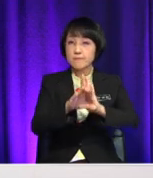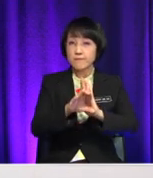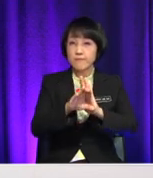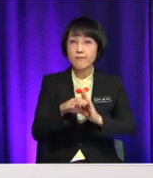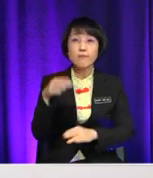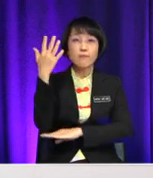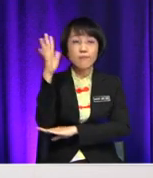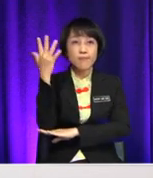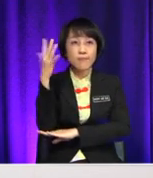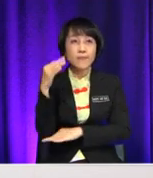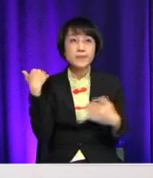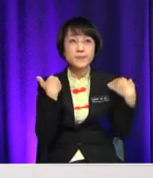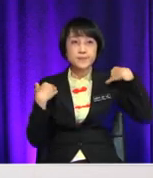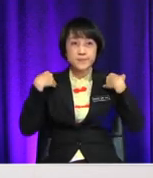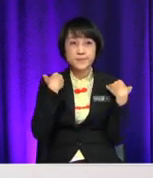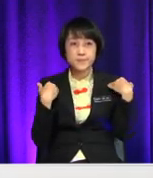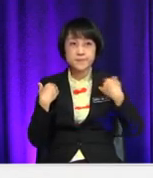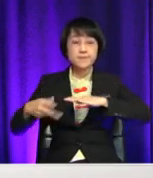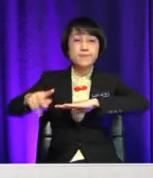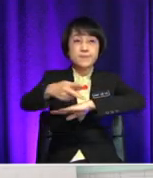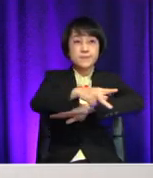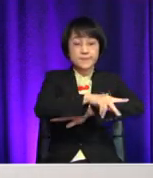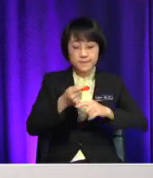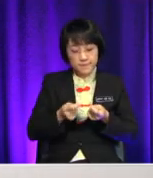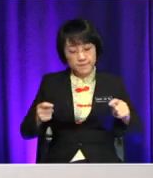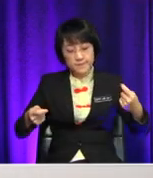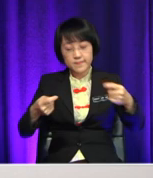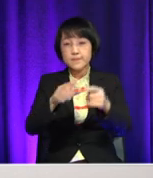pantai ya Tasik dan juga Sungai